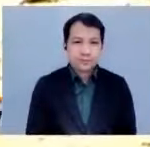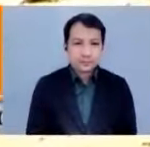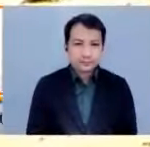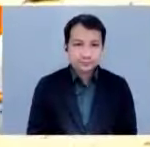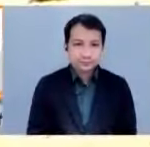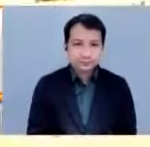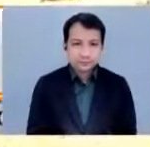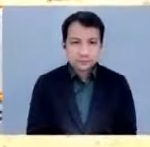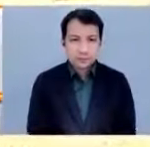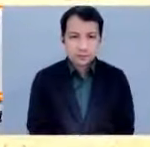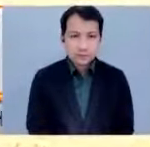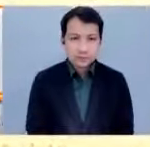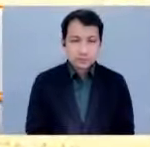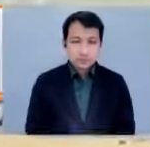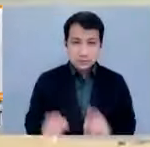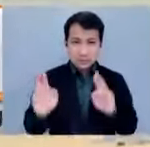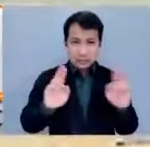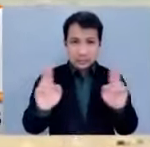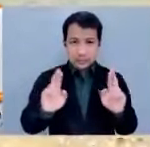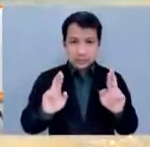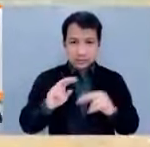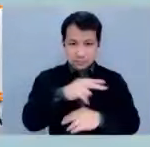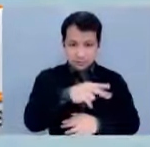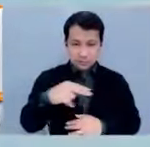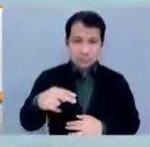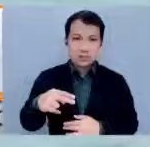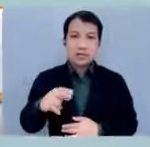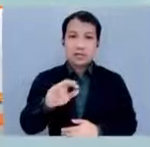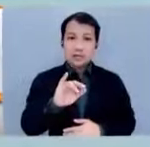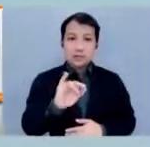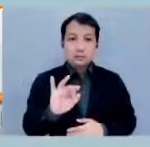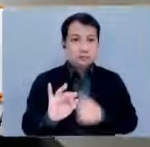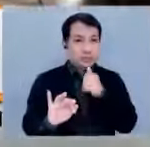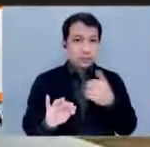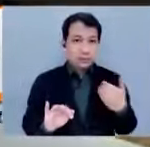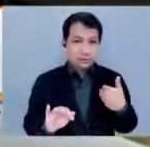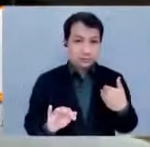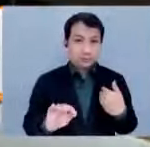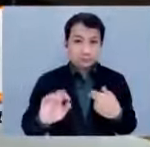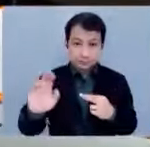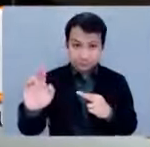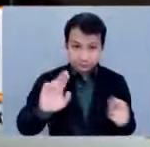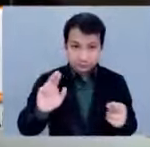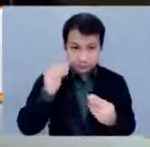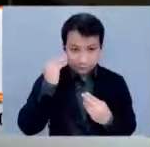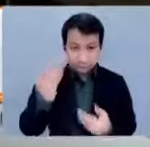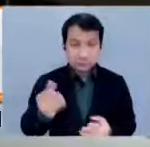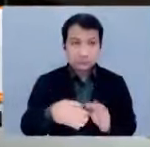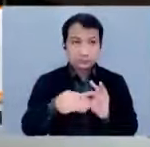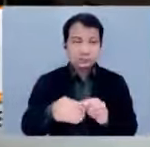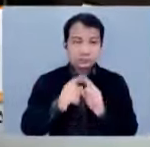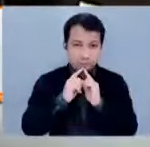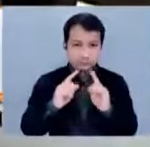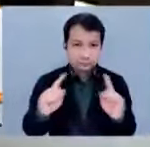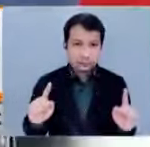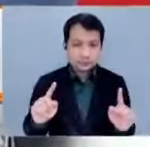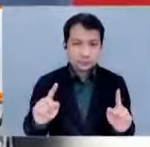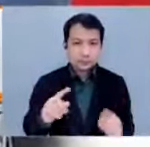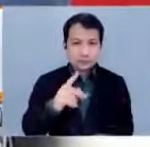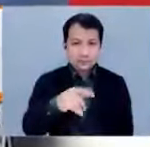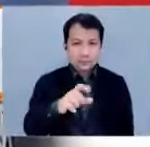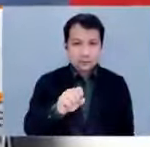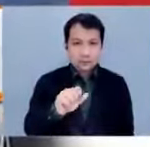Ready na ba ang mga pang-swimming nyo? Kung hindi pa, pwes ihanda na. Opisyal na idineklara ng pag-asa ang pagsisimula